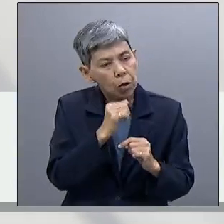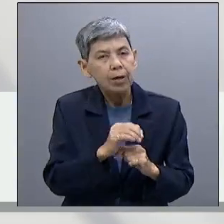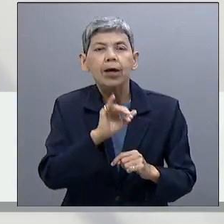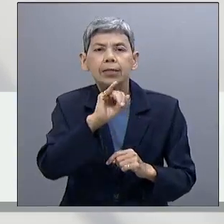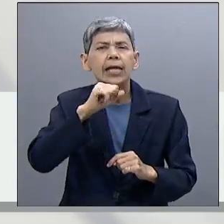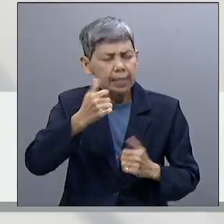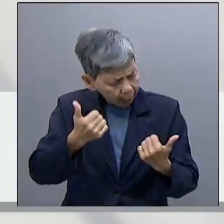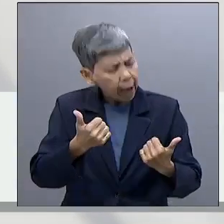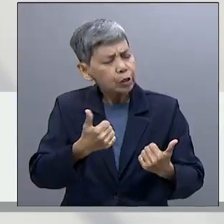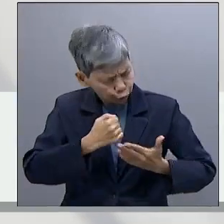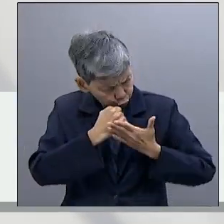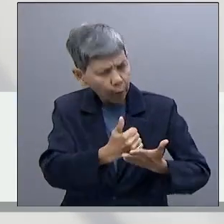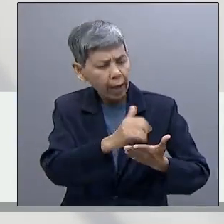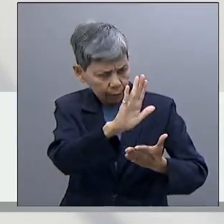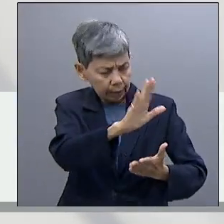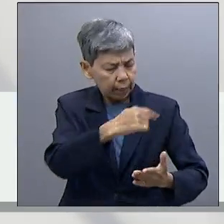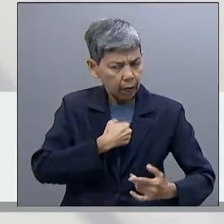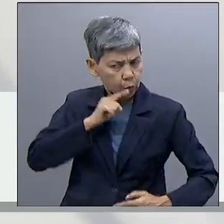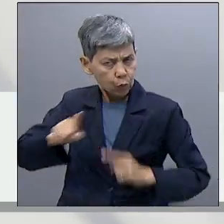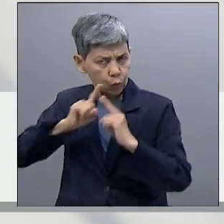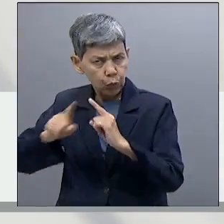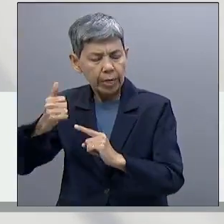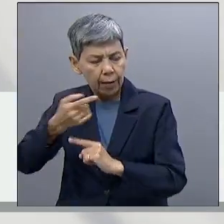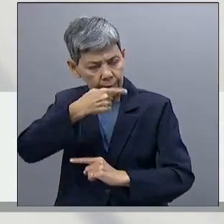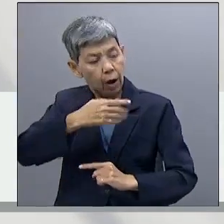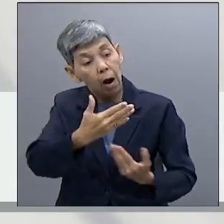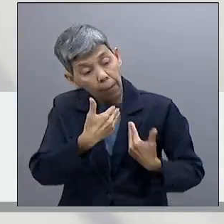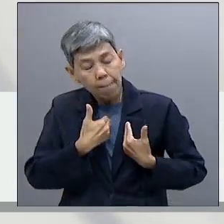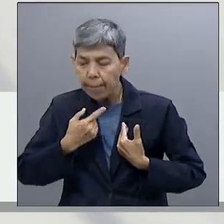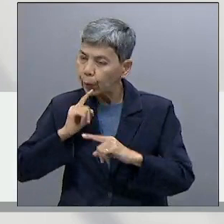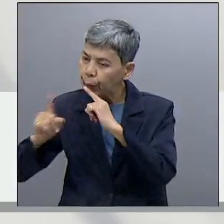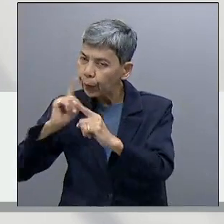ก็ยินดีในการที่จะไปประสานทางนู้นพอประสานทางนู้น